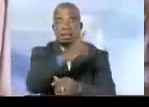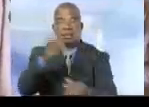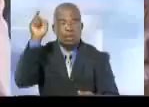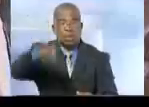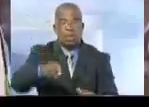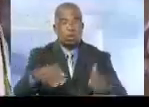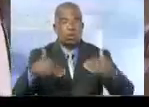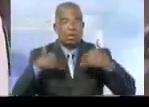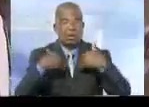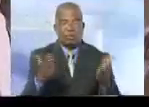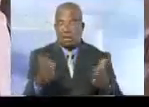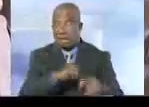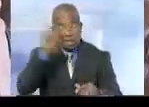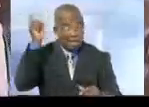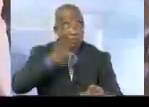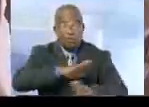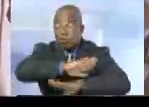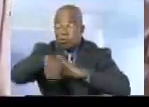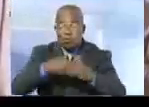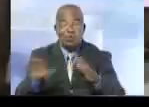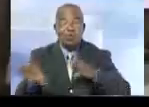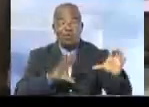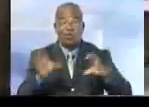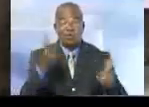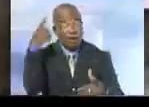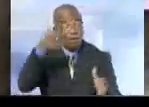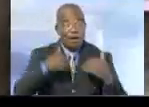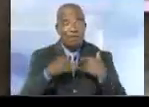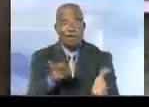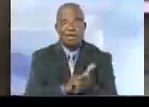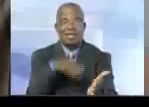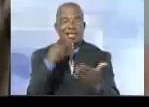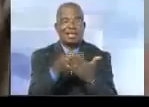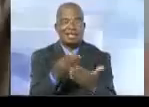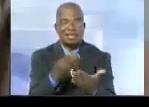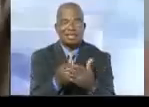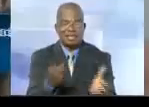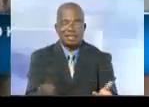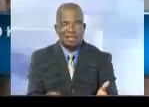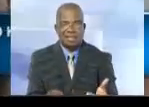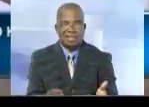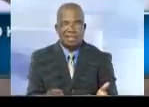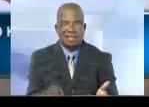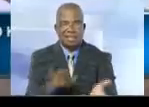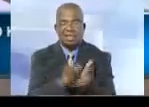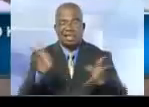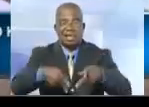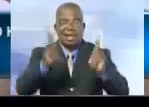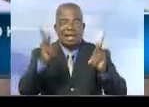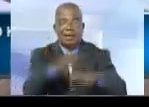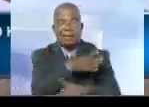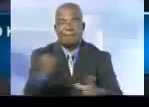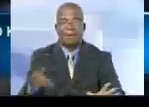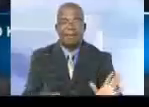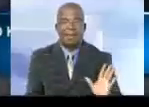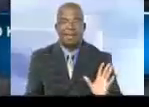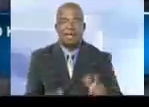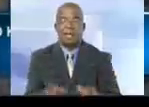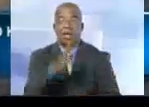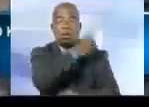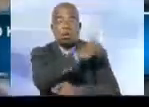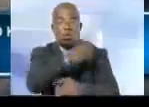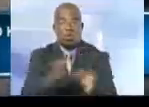possible pour atteindre ce sommet, même voire la dépasser. Cette rencontre offre l'opportunité aux agents de faire des douanes ivoiriennes